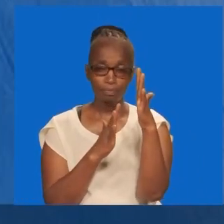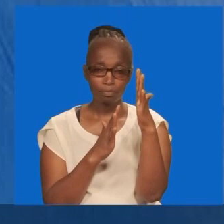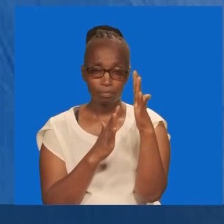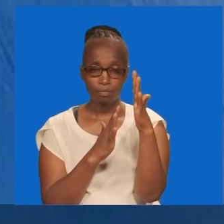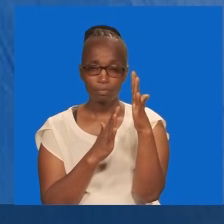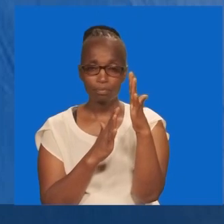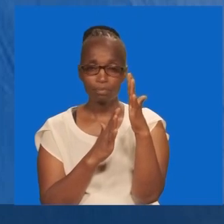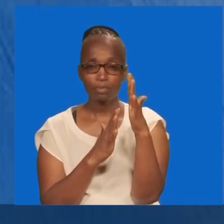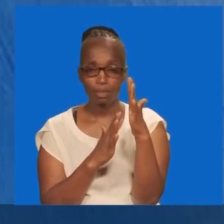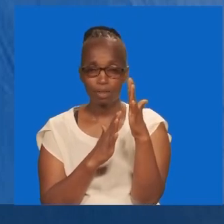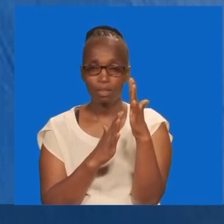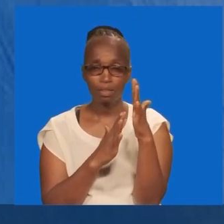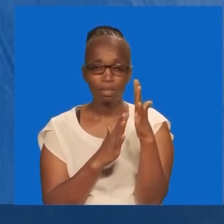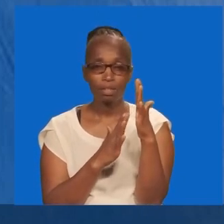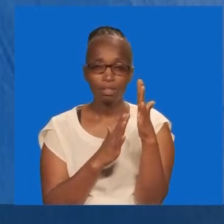Na tunasema ya kwamba